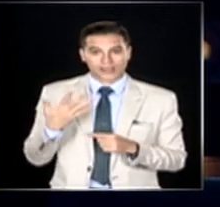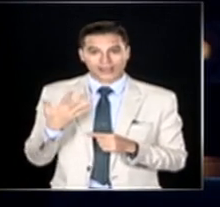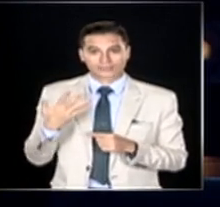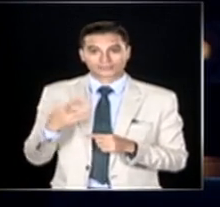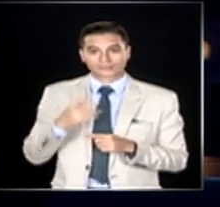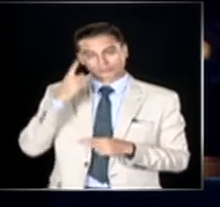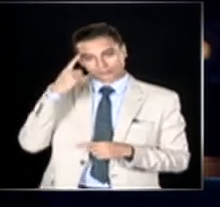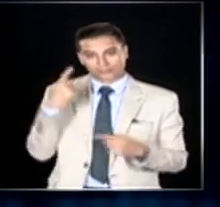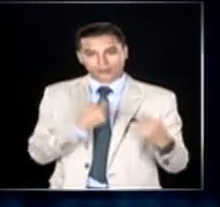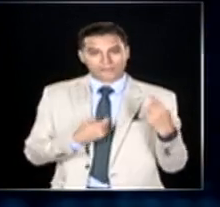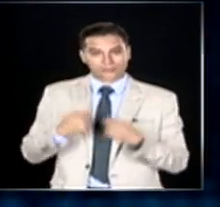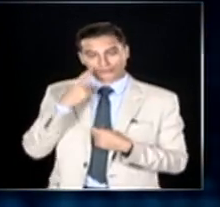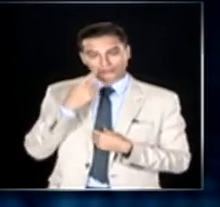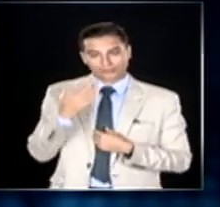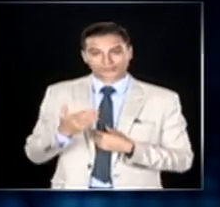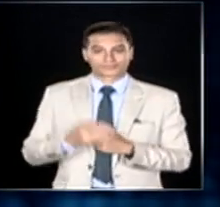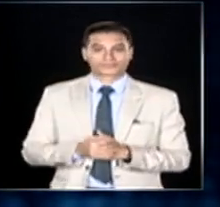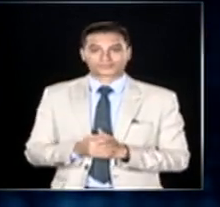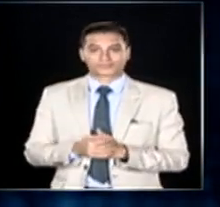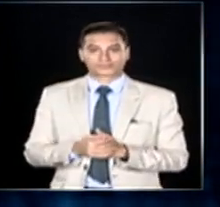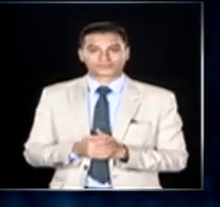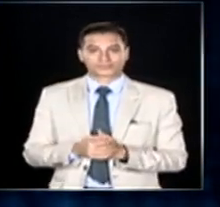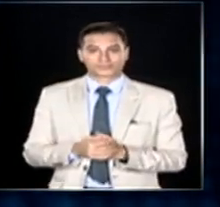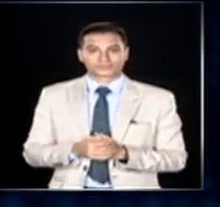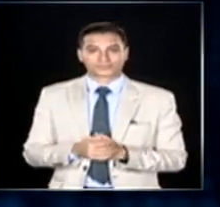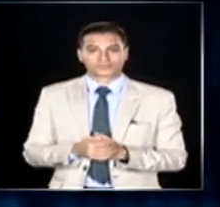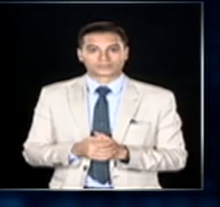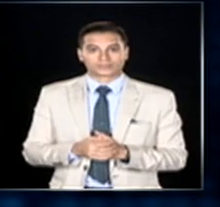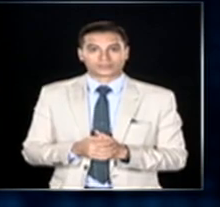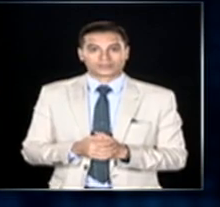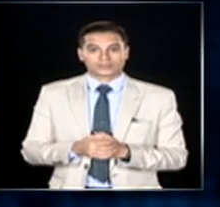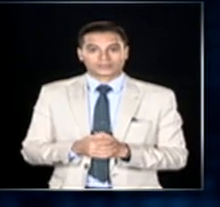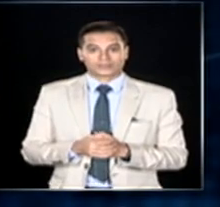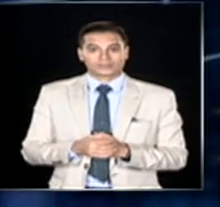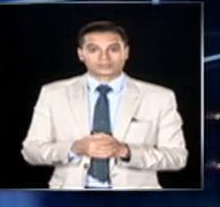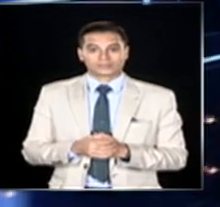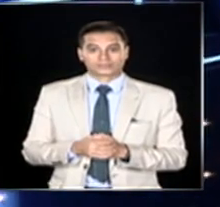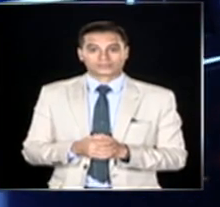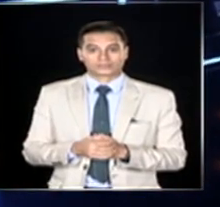فقرة ضربات الجزاء. ضربات جزاء.